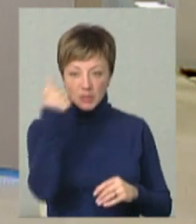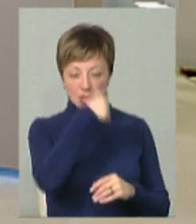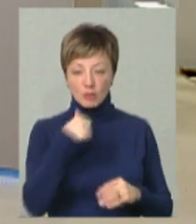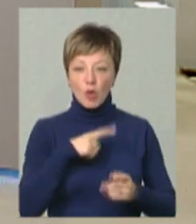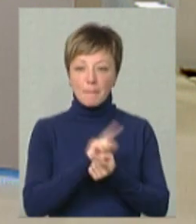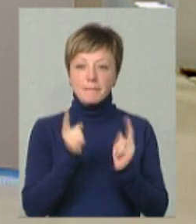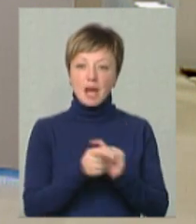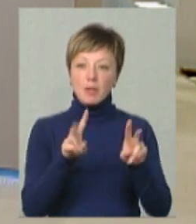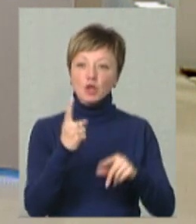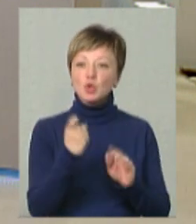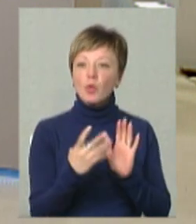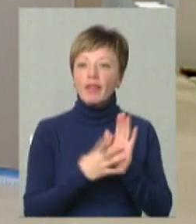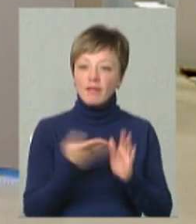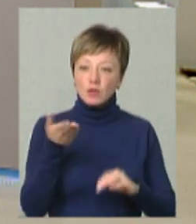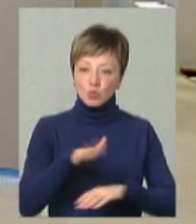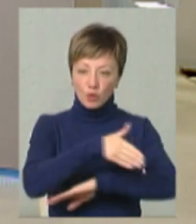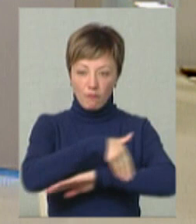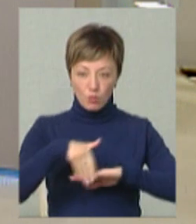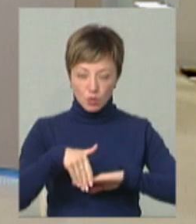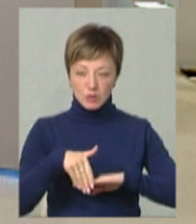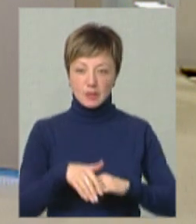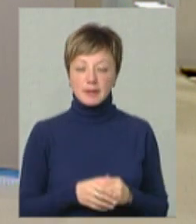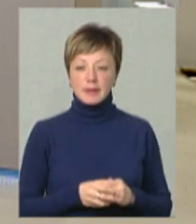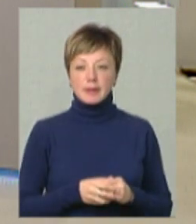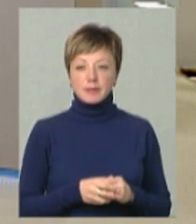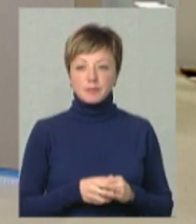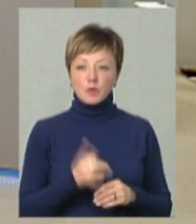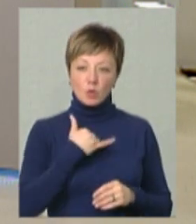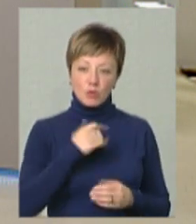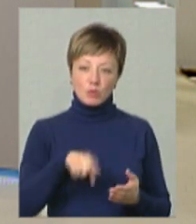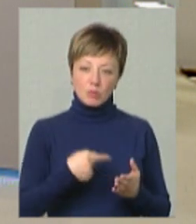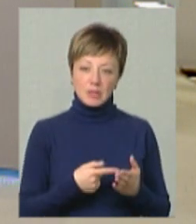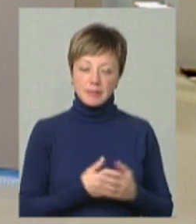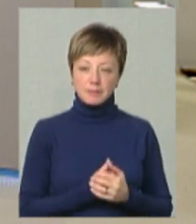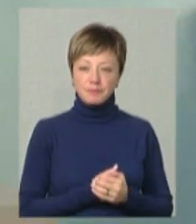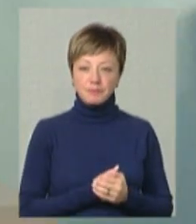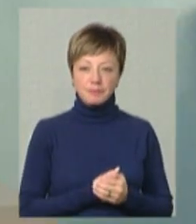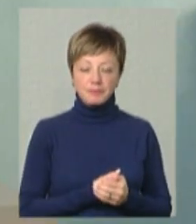було перейменовано 109 вулиць провулків, проїздів у нашому місті.